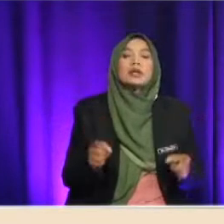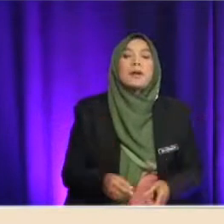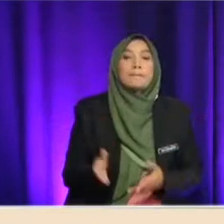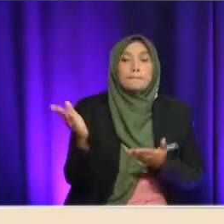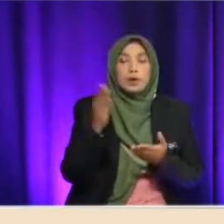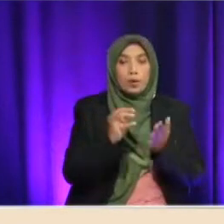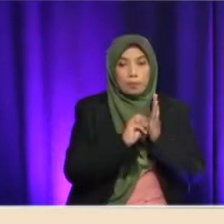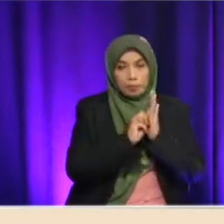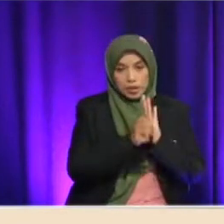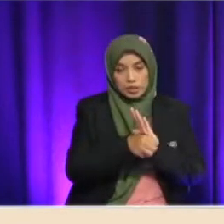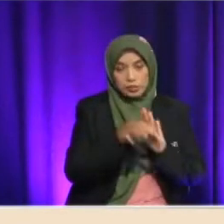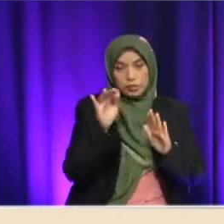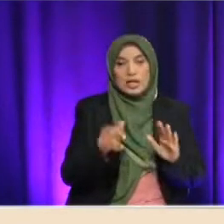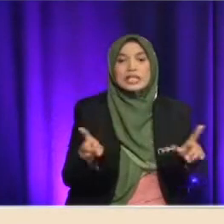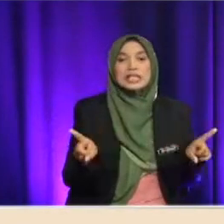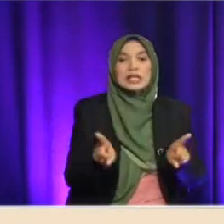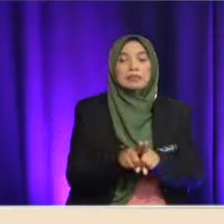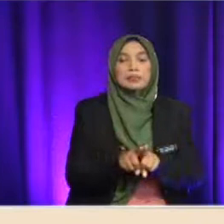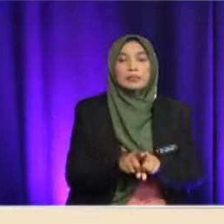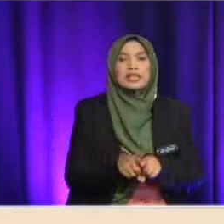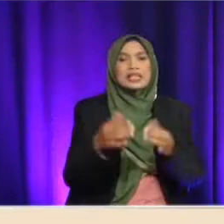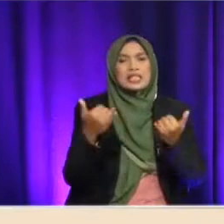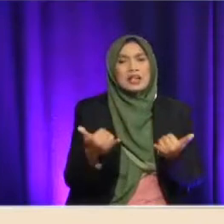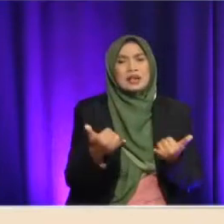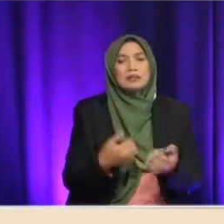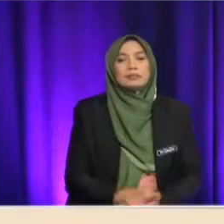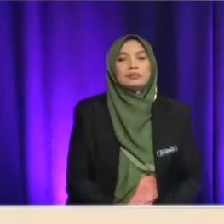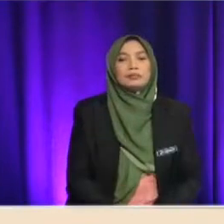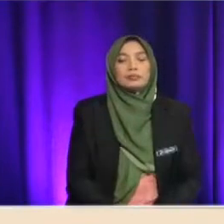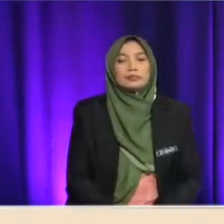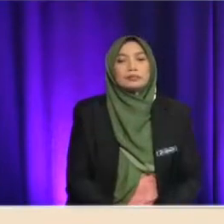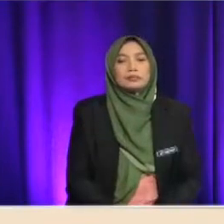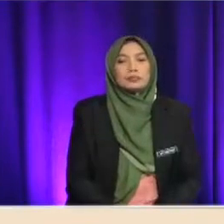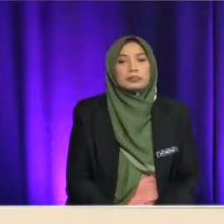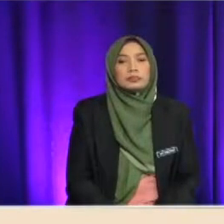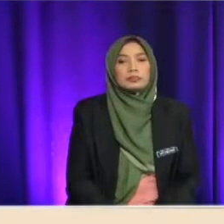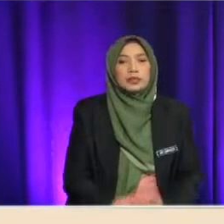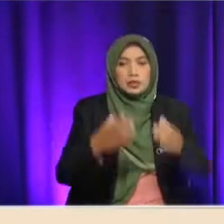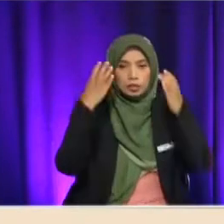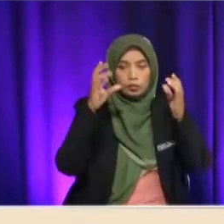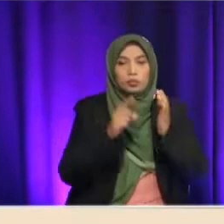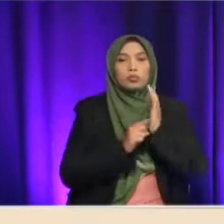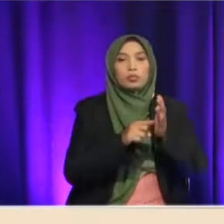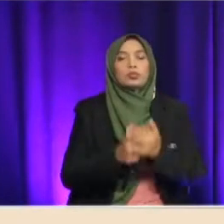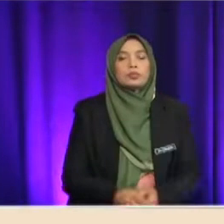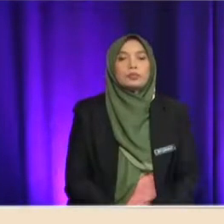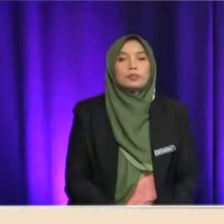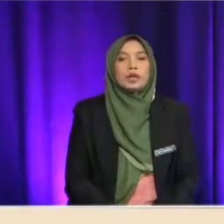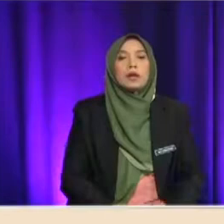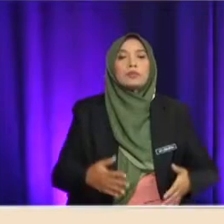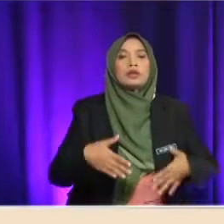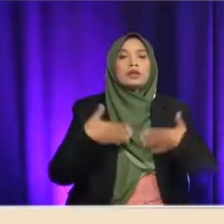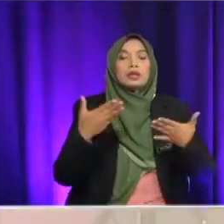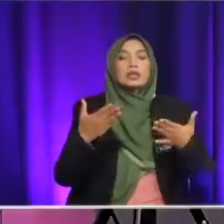maksud yang sama. Baik. Sekarang kan Cikgu Lina nak tunjukkan kepada anda, kita kupas betul-betul macam mana nak dapat